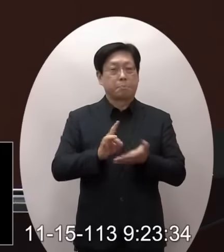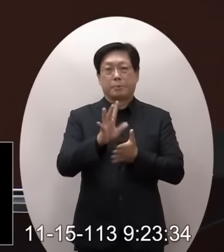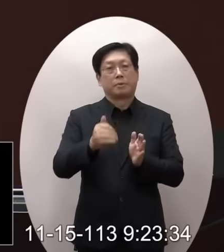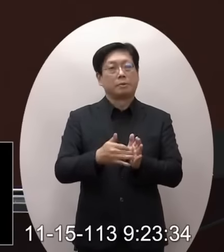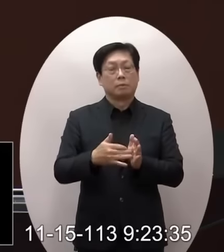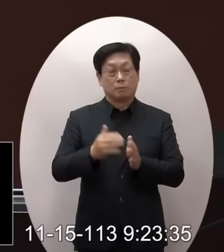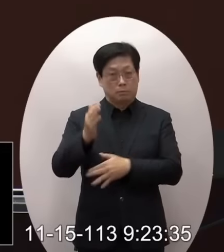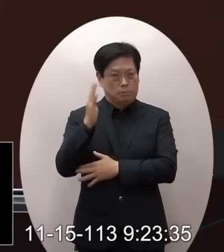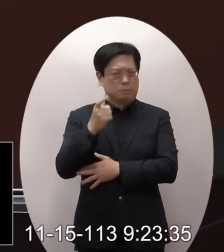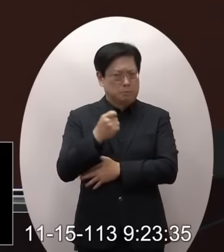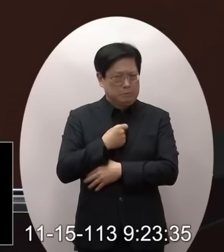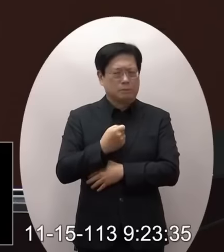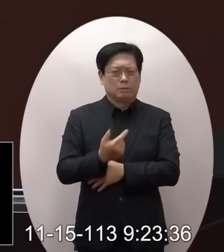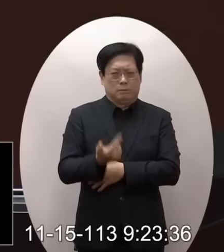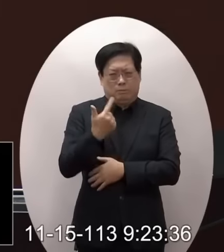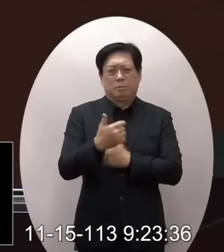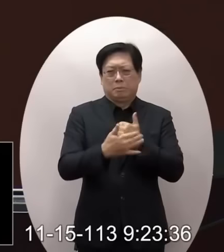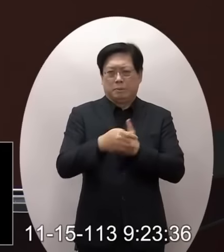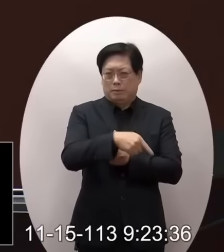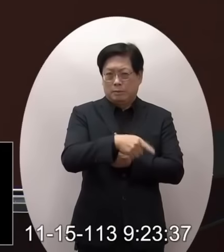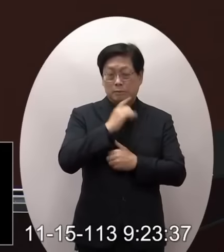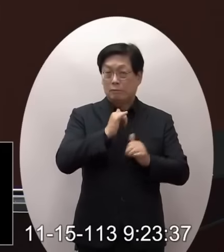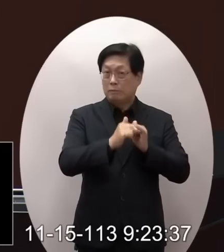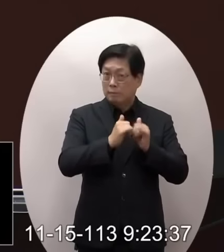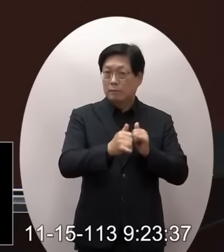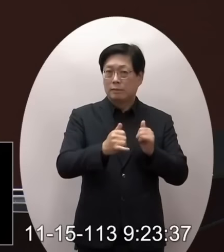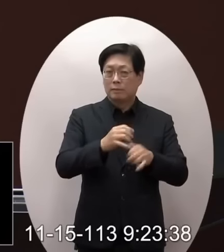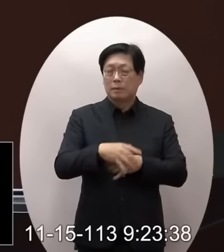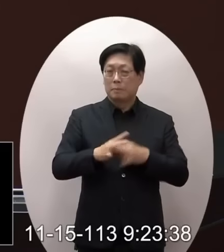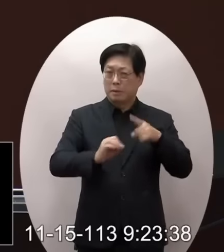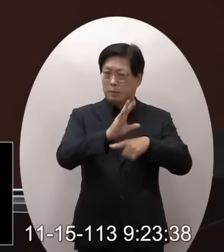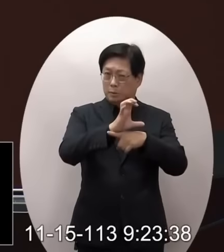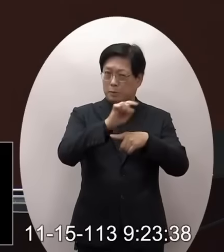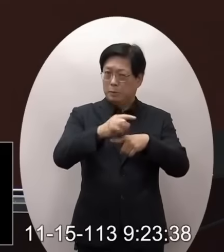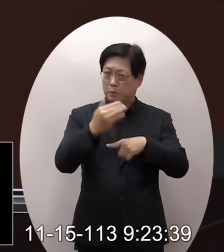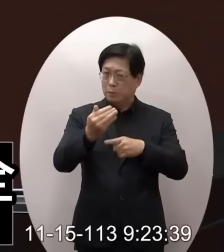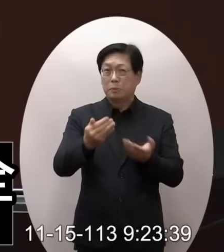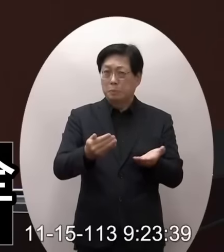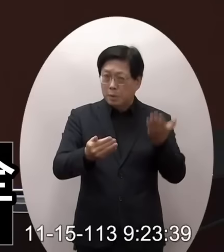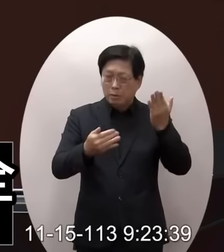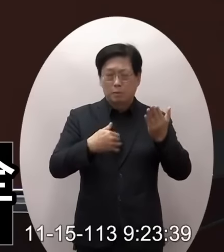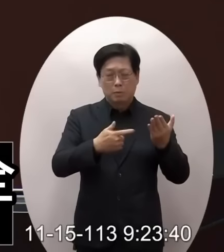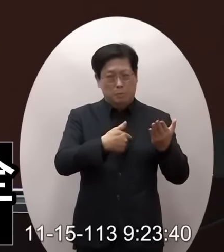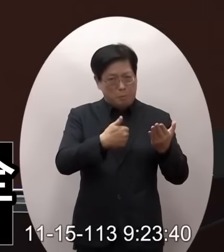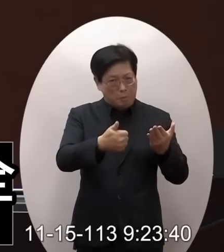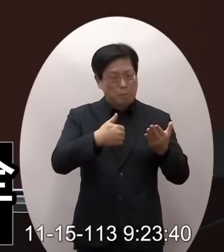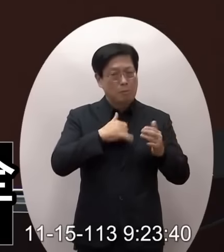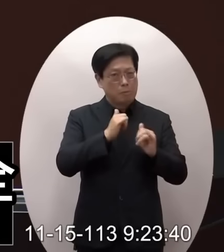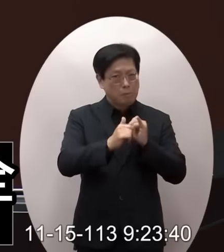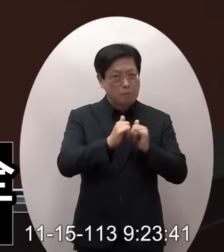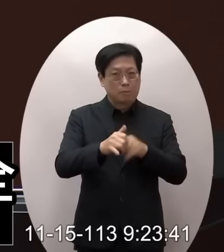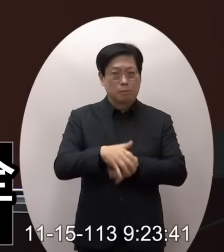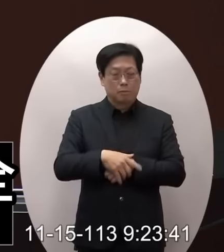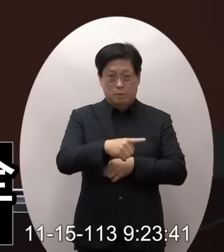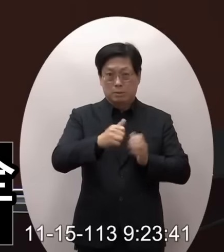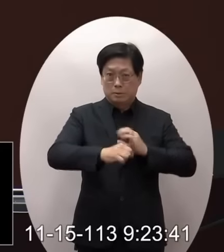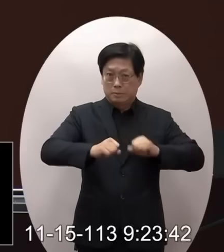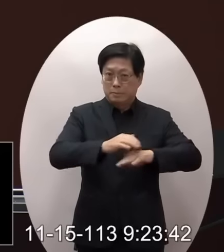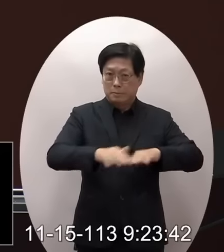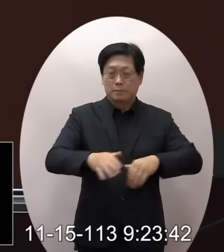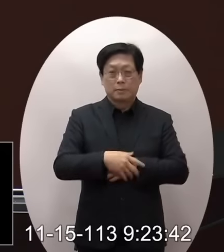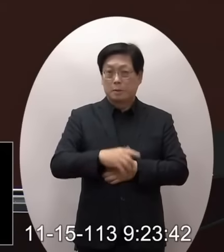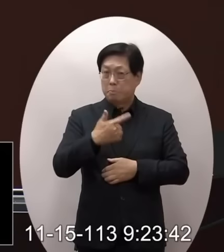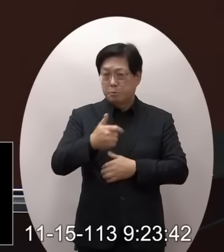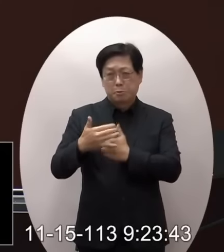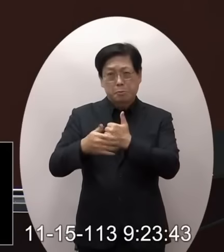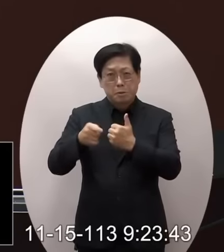府应该要尽全力去保障社会上面99.9%以上善良老百姓的生命安全，而不是